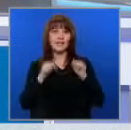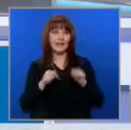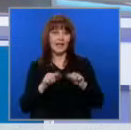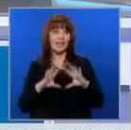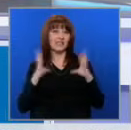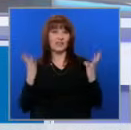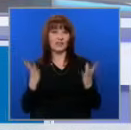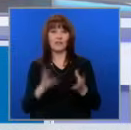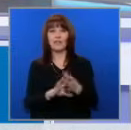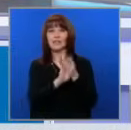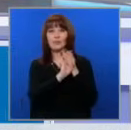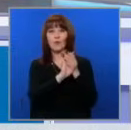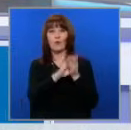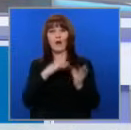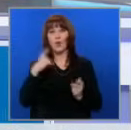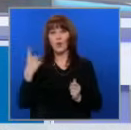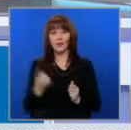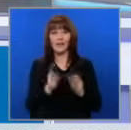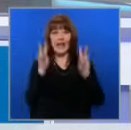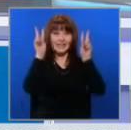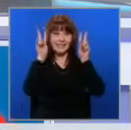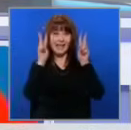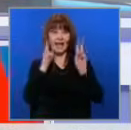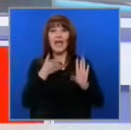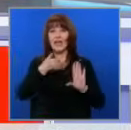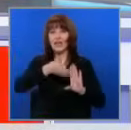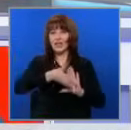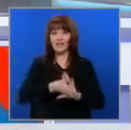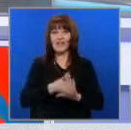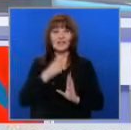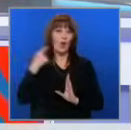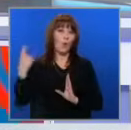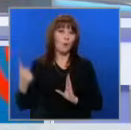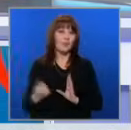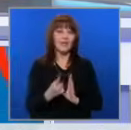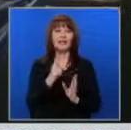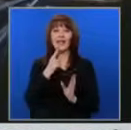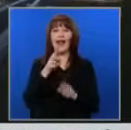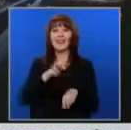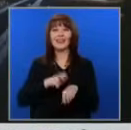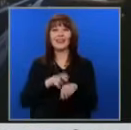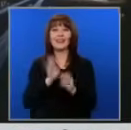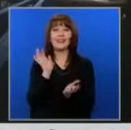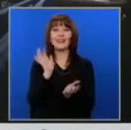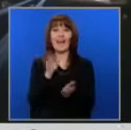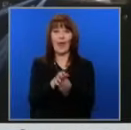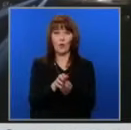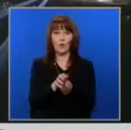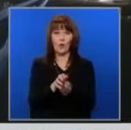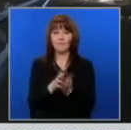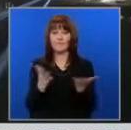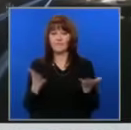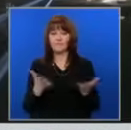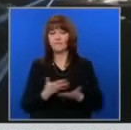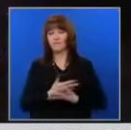Сега светът се сбогува с годината на Зайка и навлиза в годината на Дракона. Фойерверки, празнични